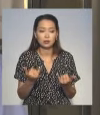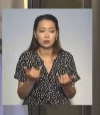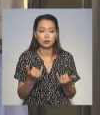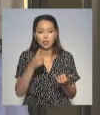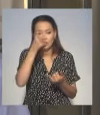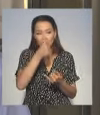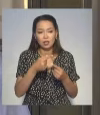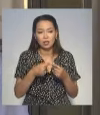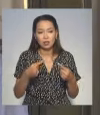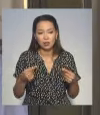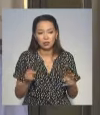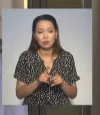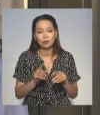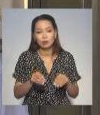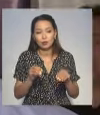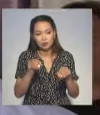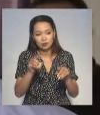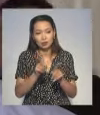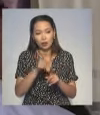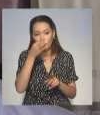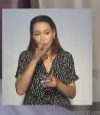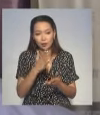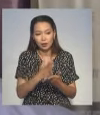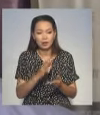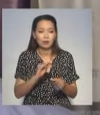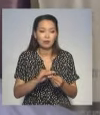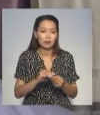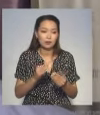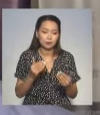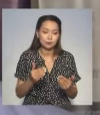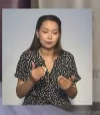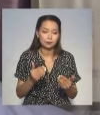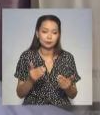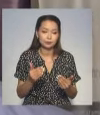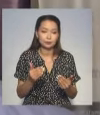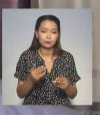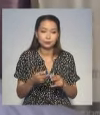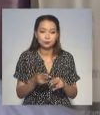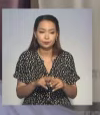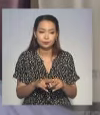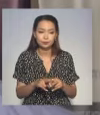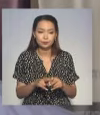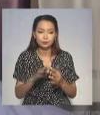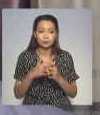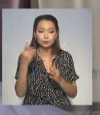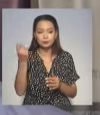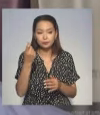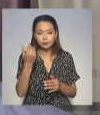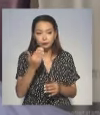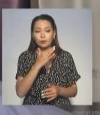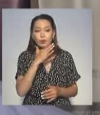әртүрлі өзінің сорттарын негізіп тәжірибе жүргізіп отырады. Біз құрғақшылық бейім негізі біздің өңір. Сондықтан да шаруашылықтар